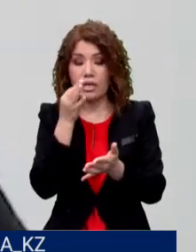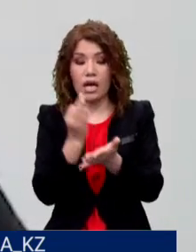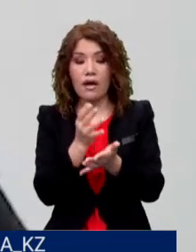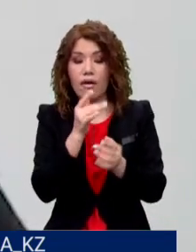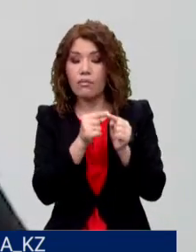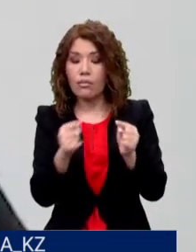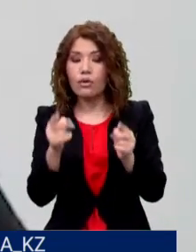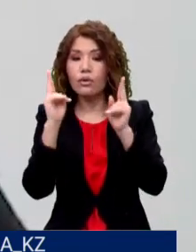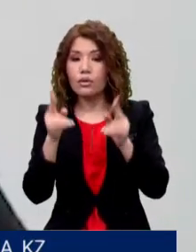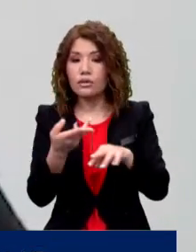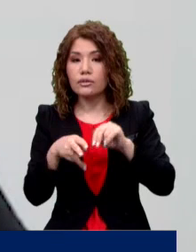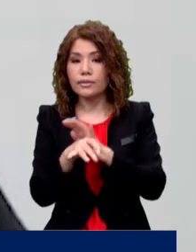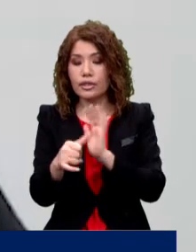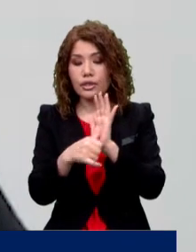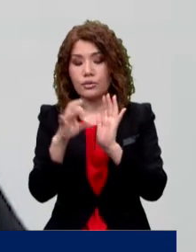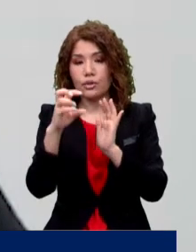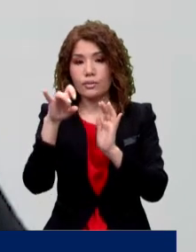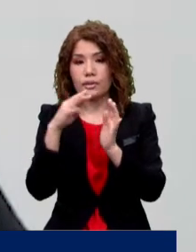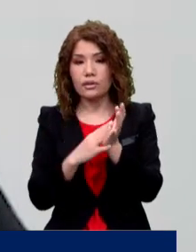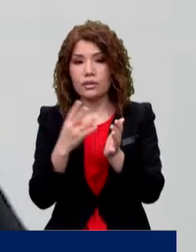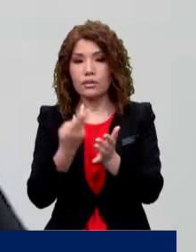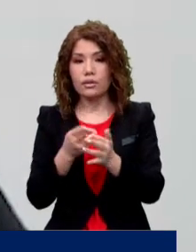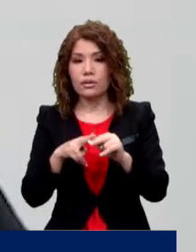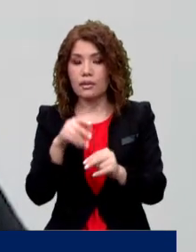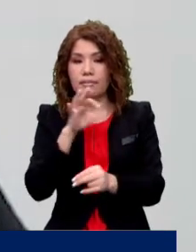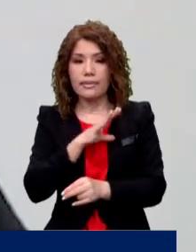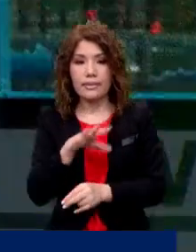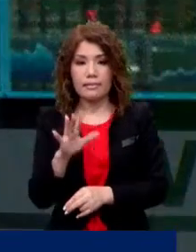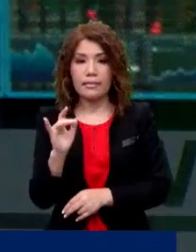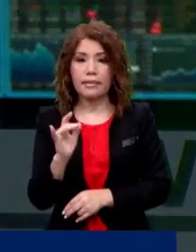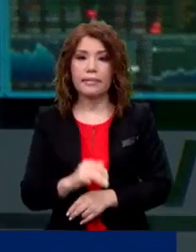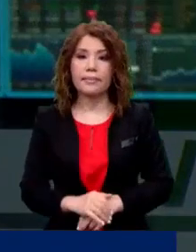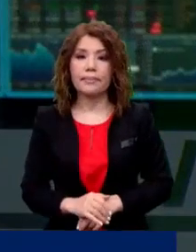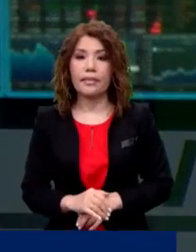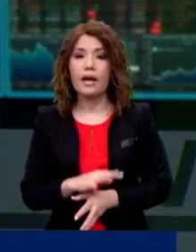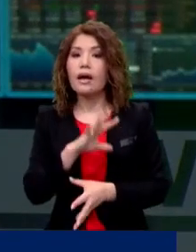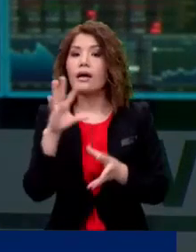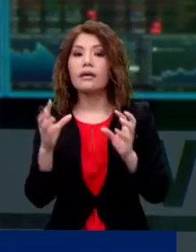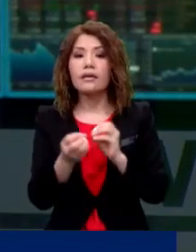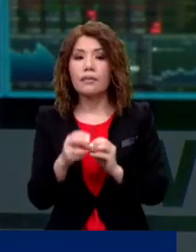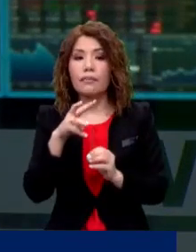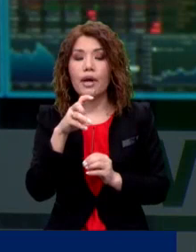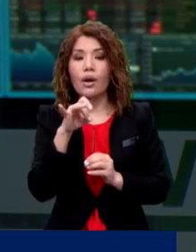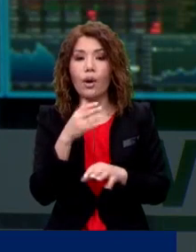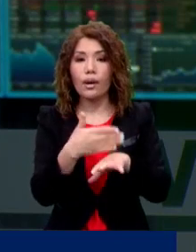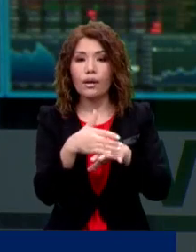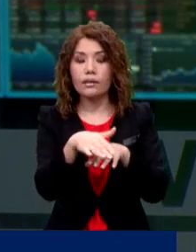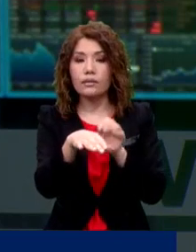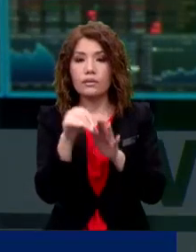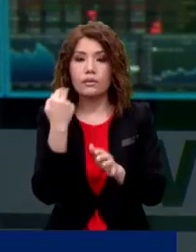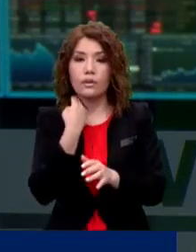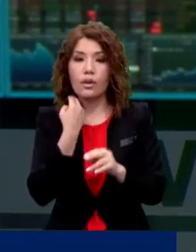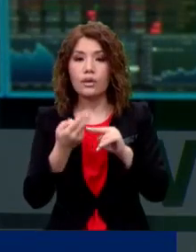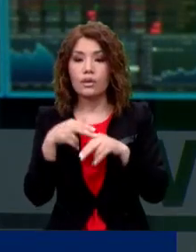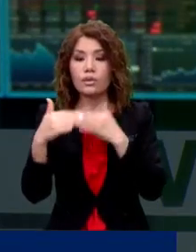өткен портфеліміздің көлемі 6,19% болмас еді. Жалпы микроқаржы ұйымдары қаржы нарығын реттеу